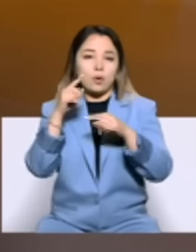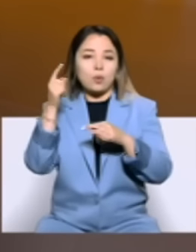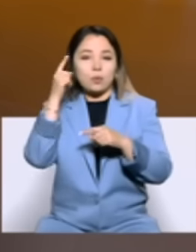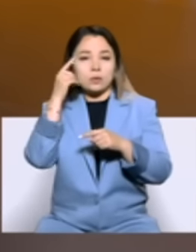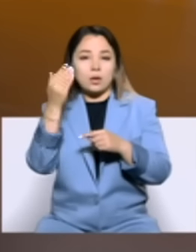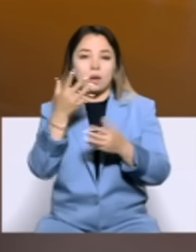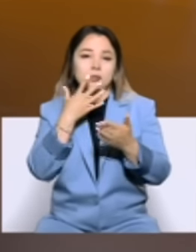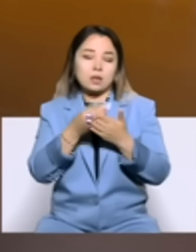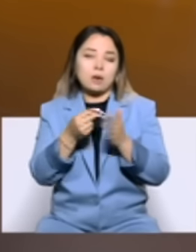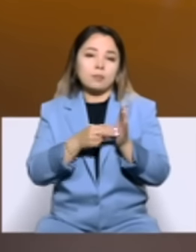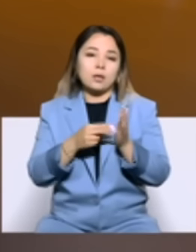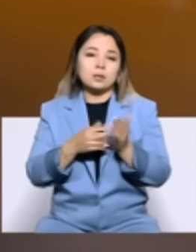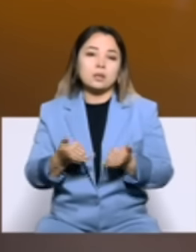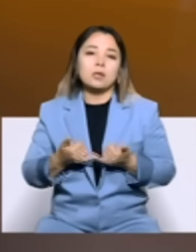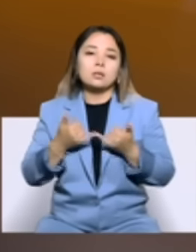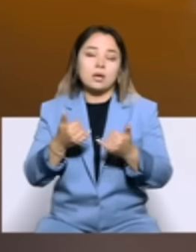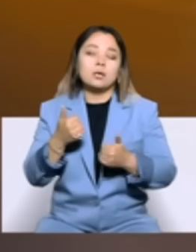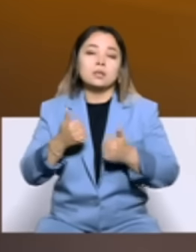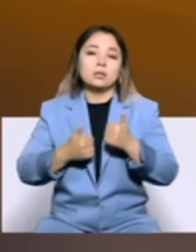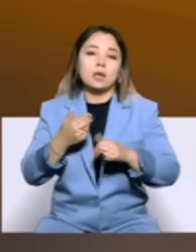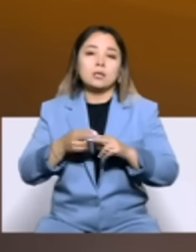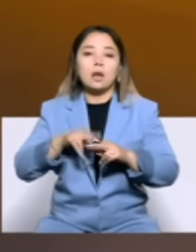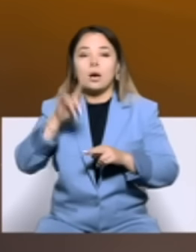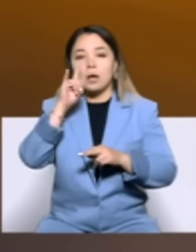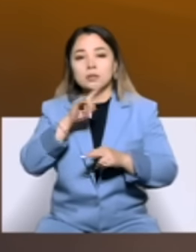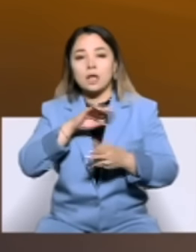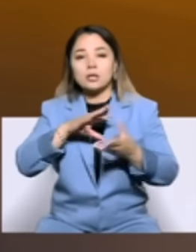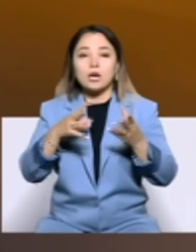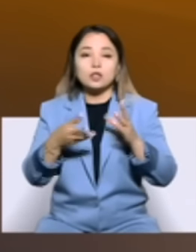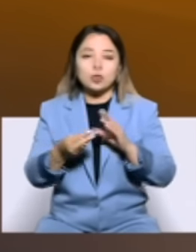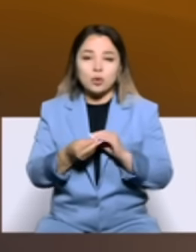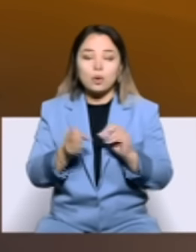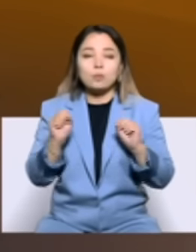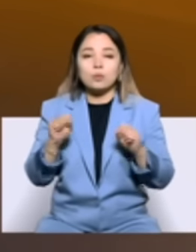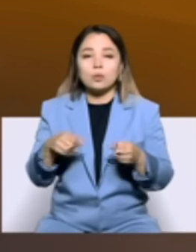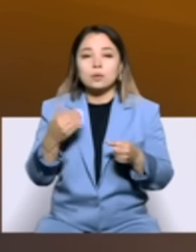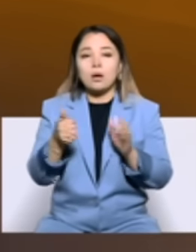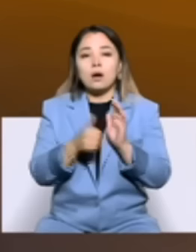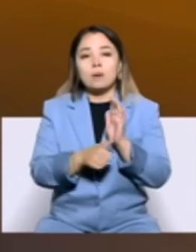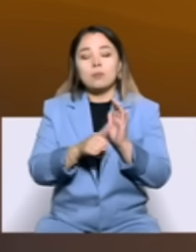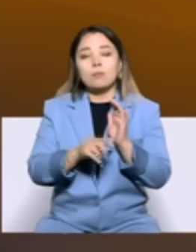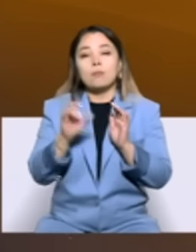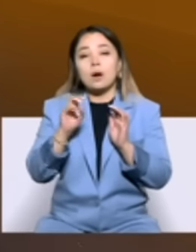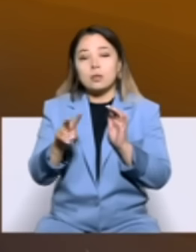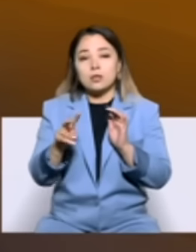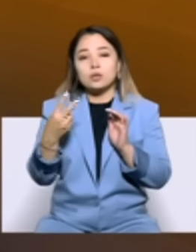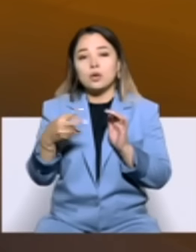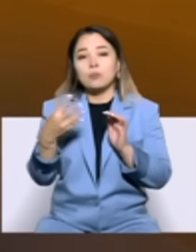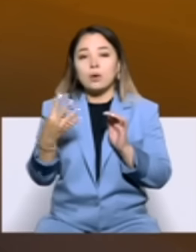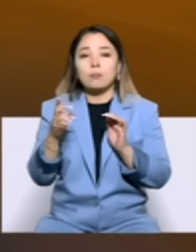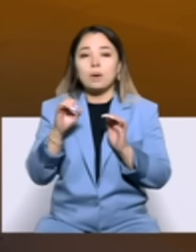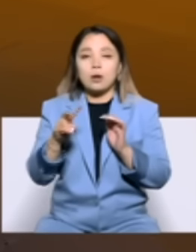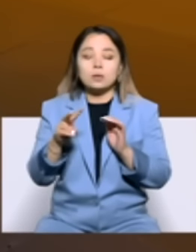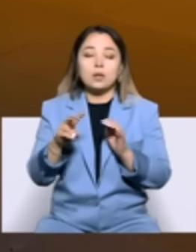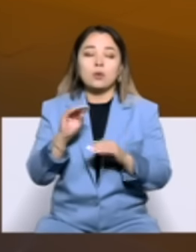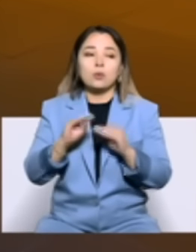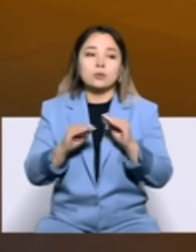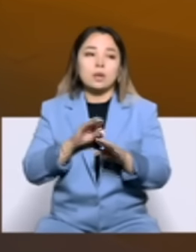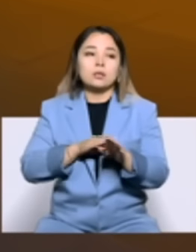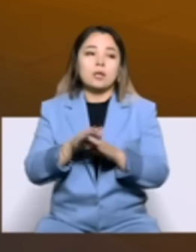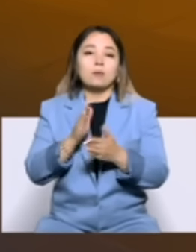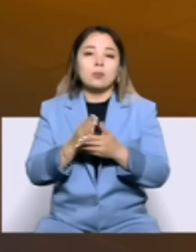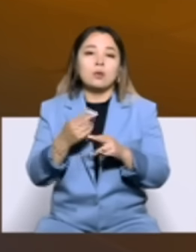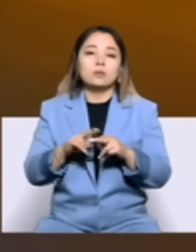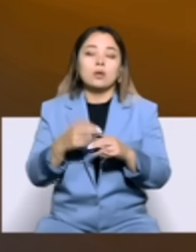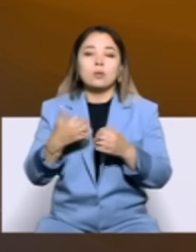ойлау қабілетін бағалайтын рейтингінде Қазақстанның нәтижесі мүмкін 60 балдан 24 балды құрады.